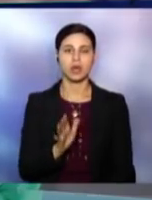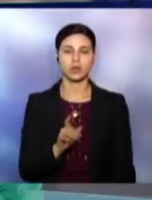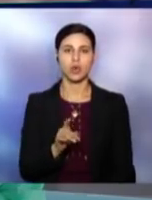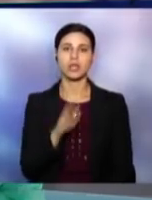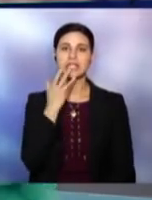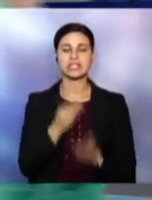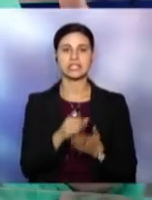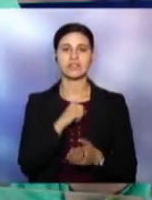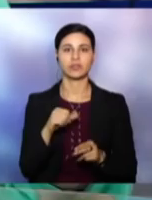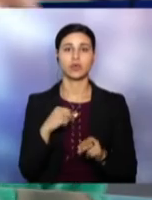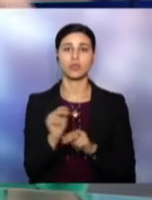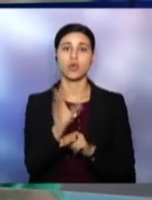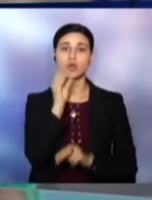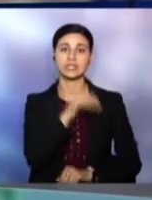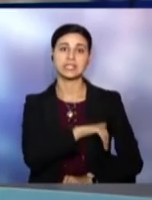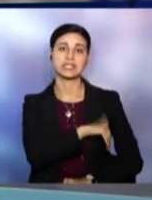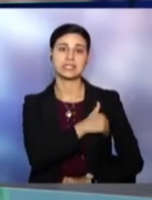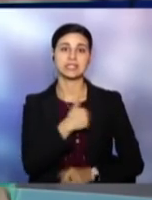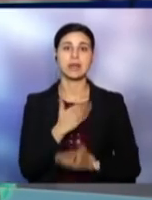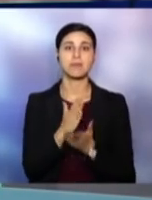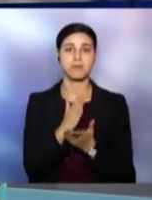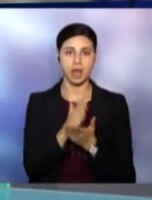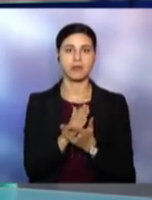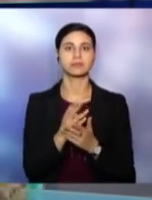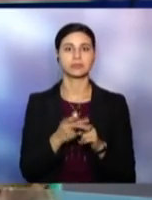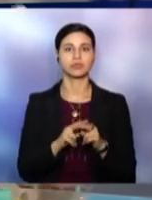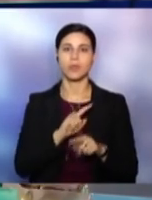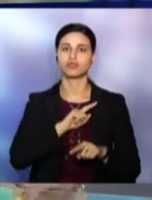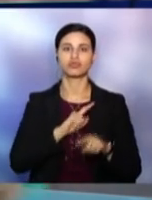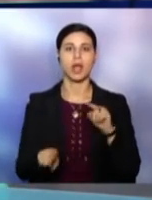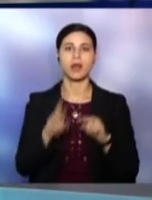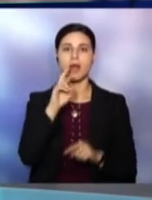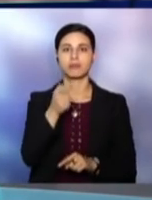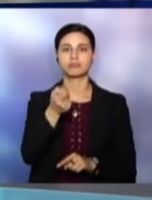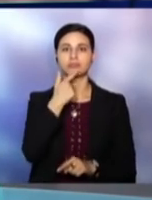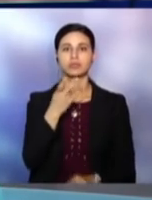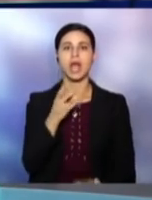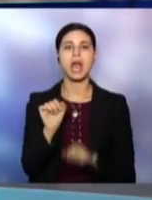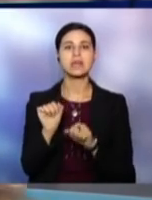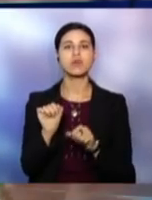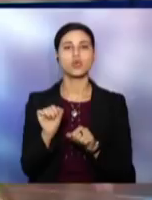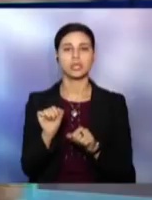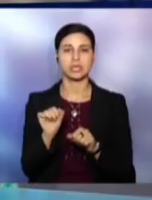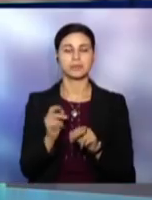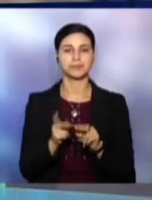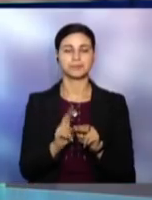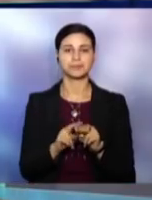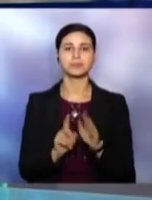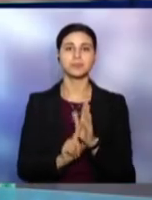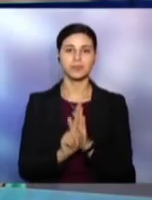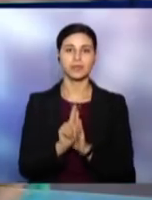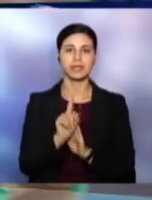თვითმკურნალობა, როდესაც სიცხე ითვლება ერთ-ერთ მაჩვენებლად, რომ ანტიბიოტიკი დაიწყოს. ანტიბიოტიკი